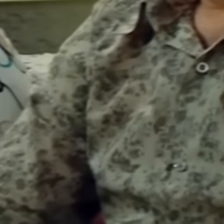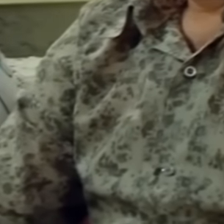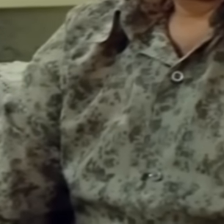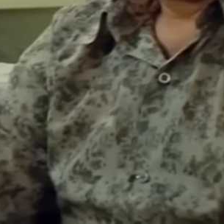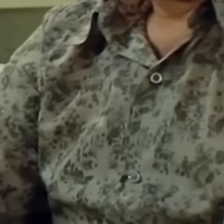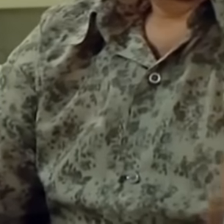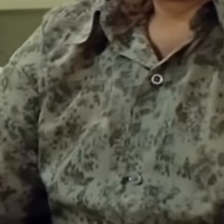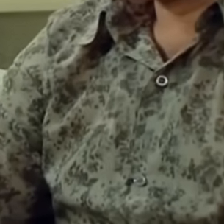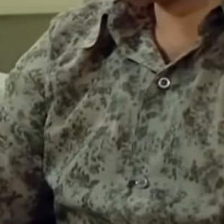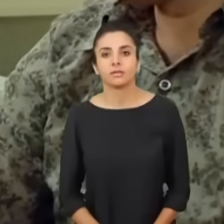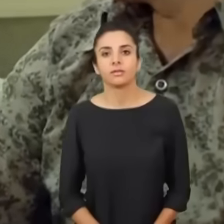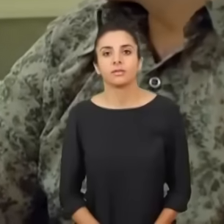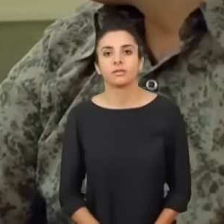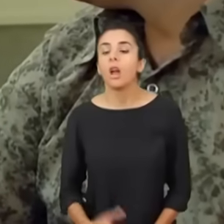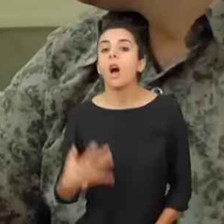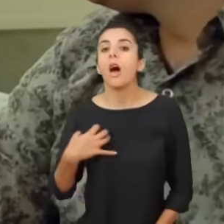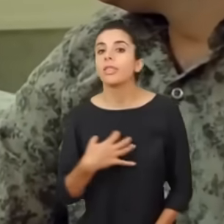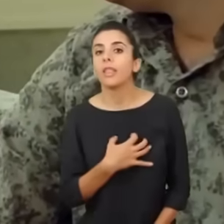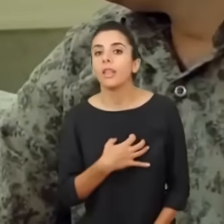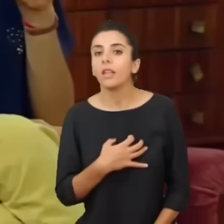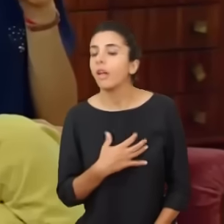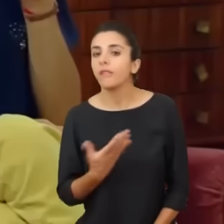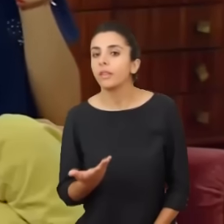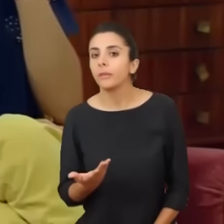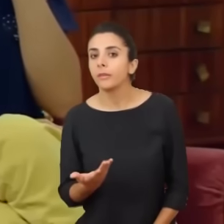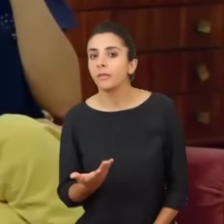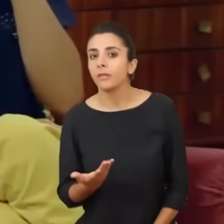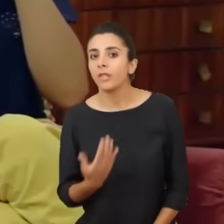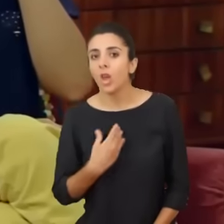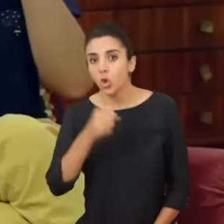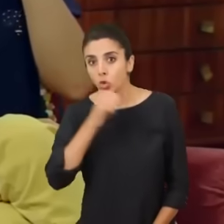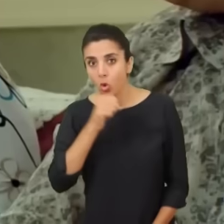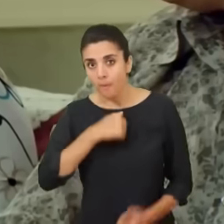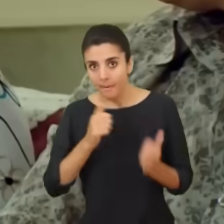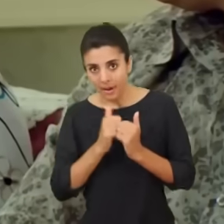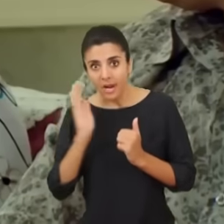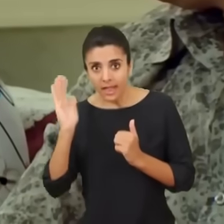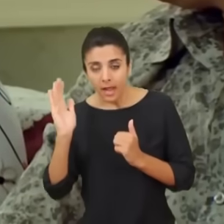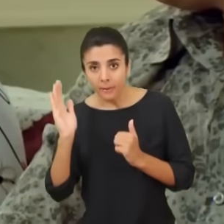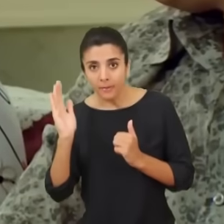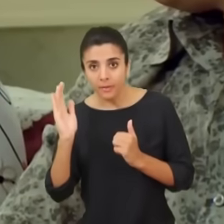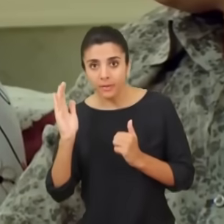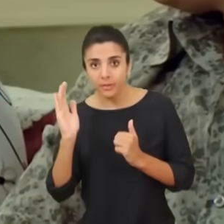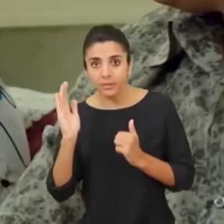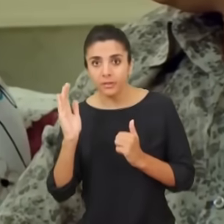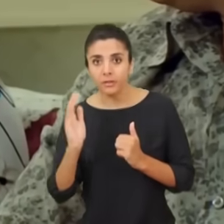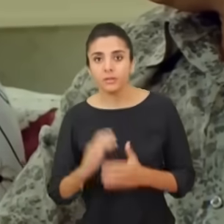yanında. Anne. Hı? Dondurma yemeye gidelim mi?